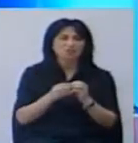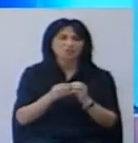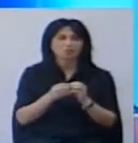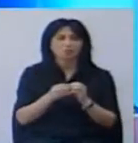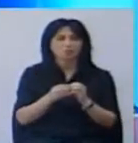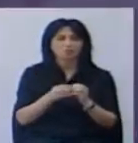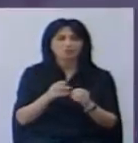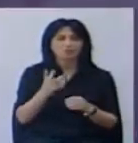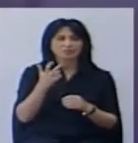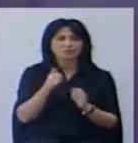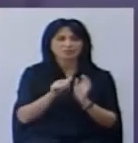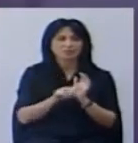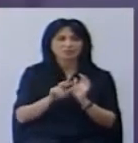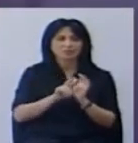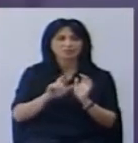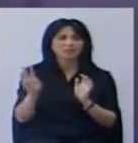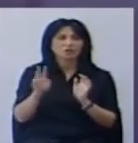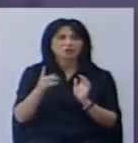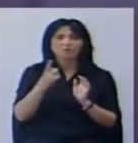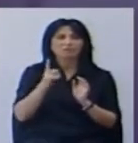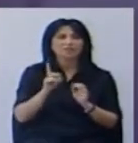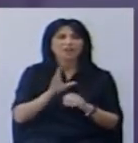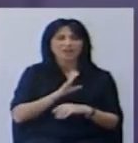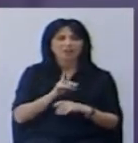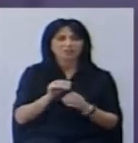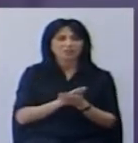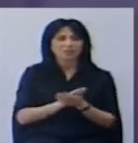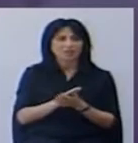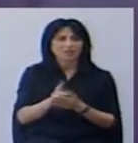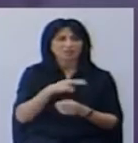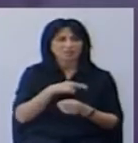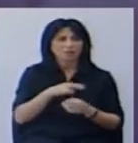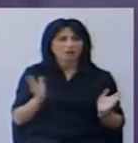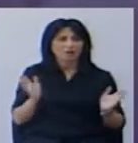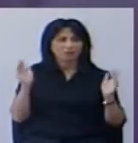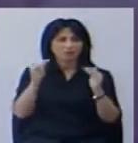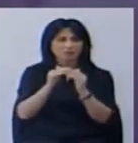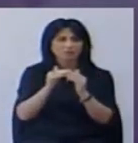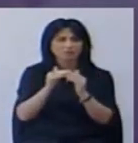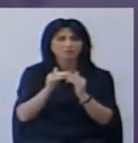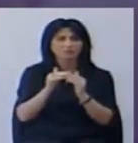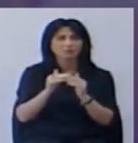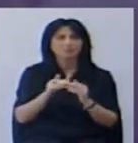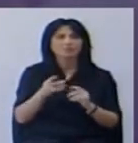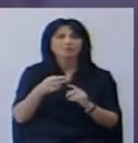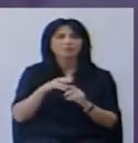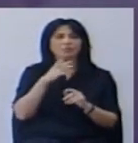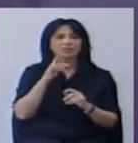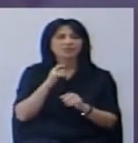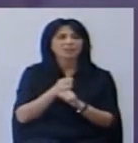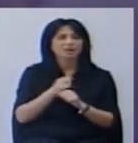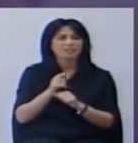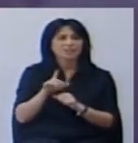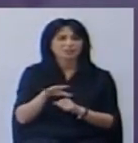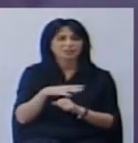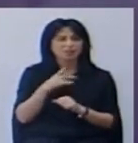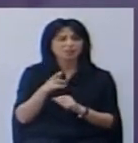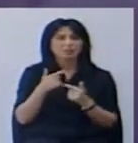კითხვა. 360 მილიონი პირველი რაც იყო დაიხარჯა ამ პარლამენტის მშენებლობაზე, იქ ბევრი რამ გასაკეთებელი